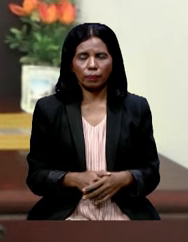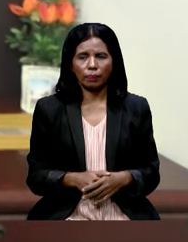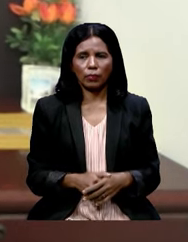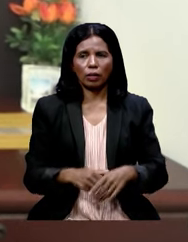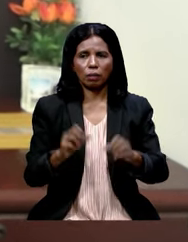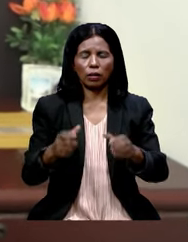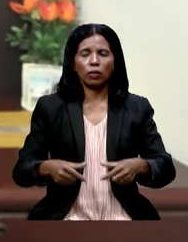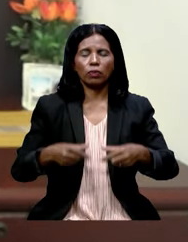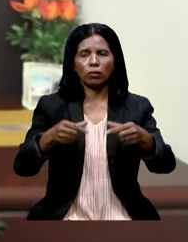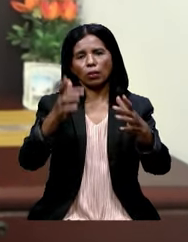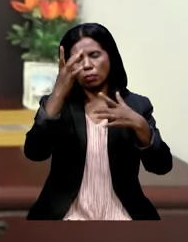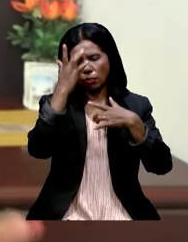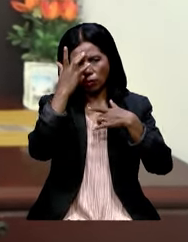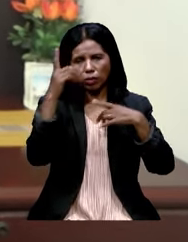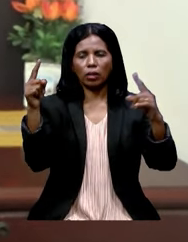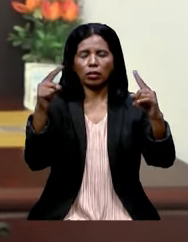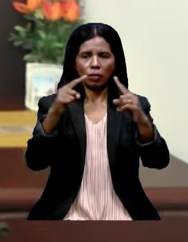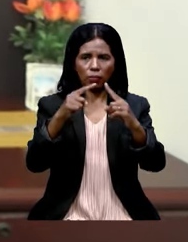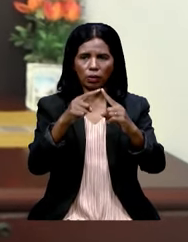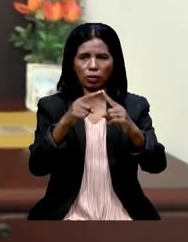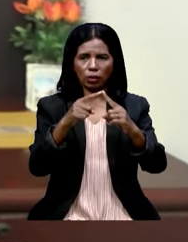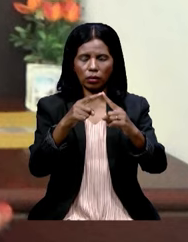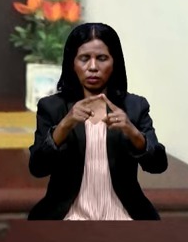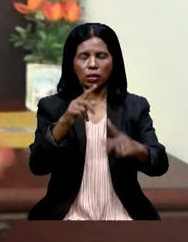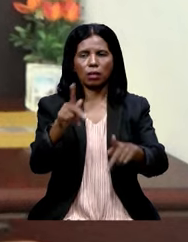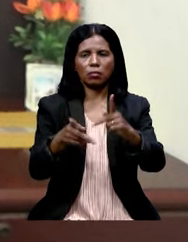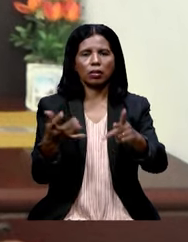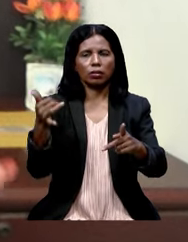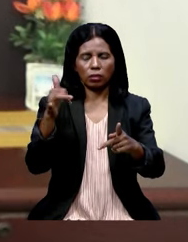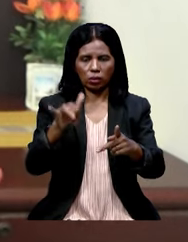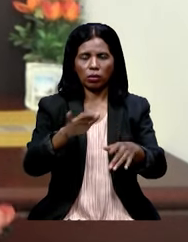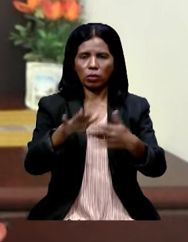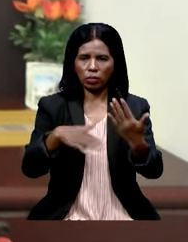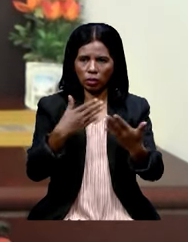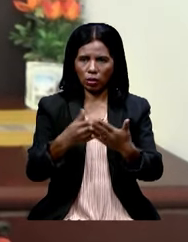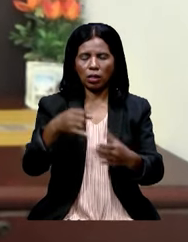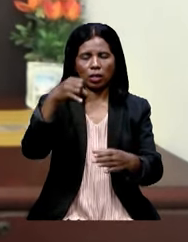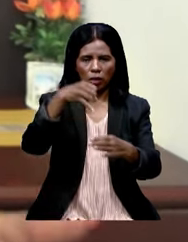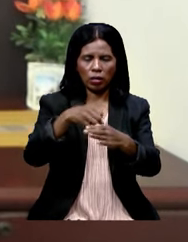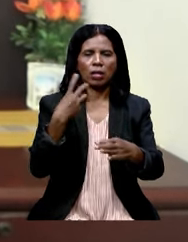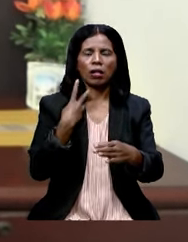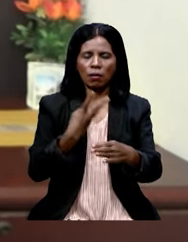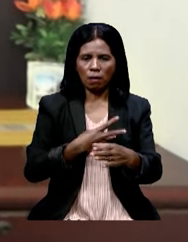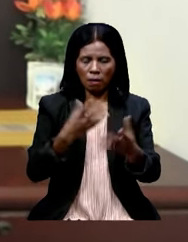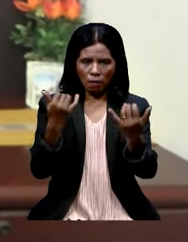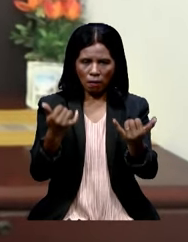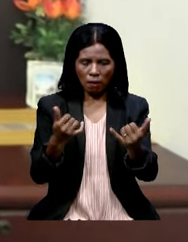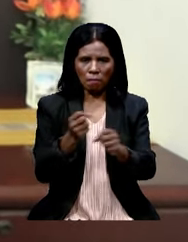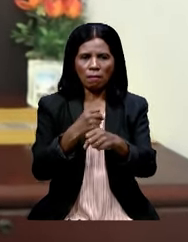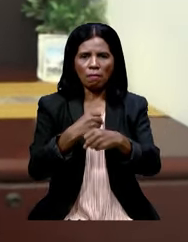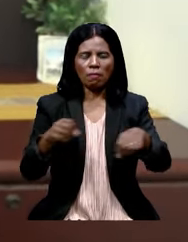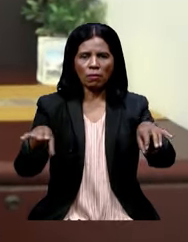bele fomoras ba consumidor sura sira botu incluimos ita na bema agora da dau halo